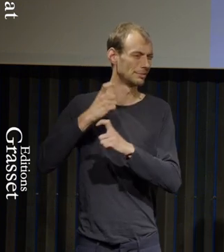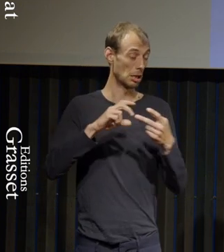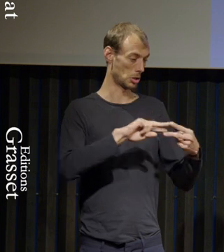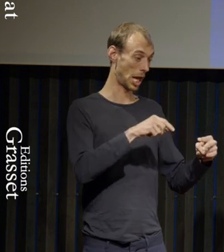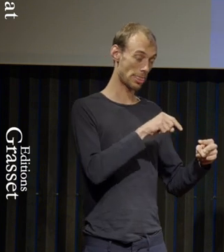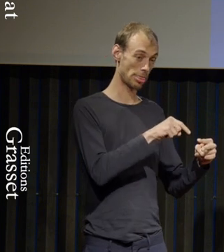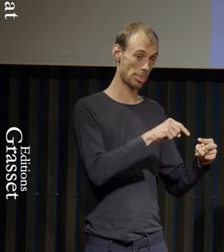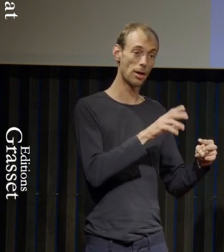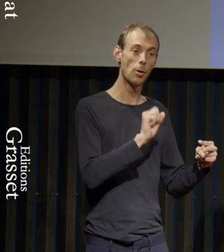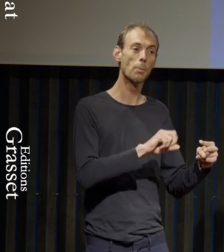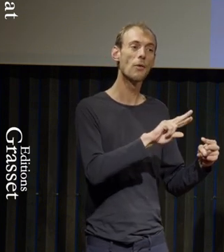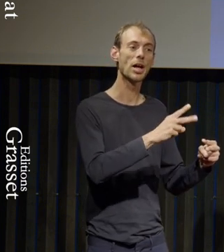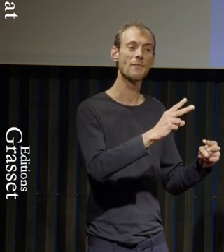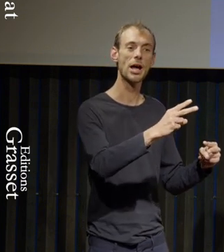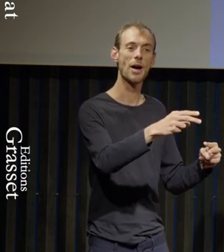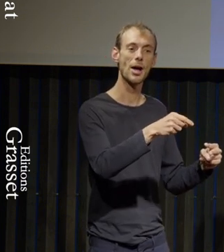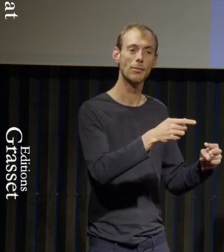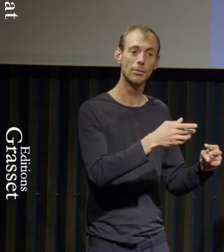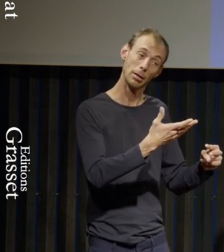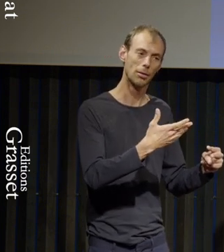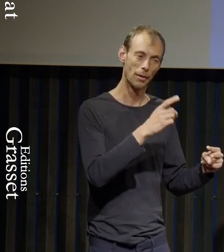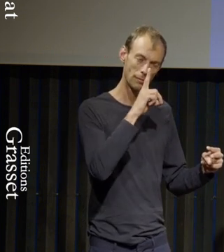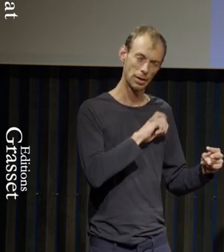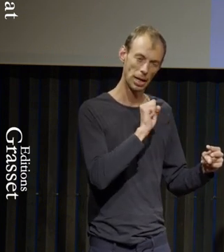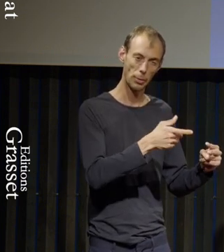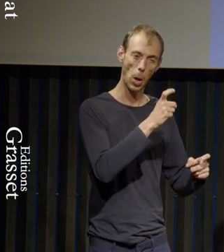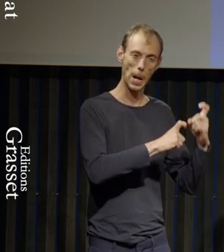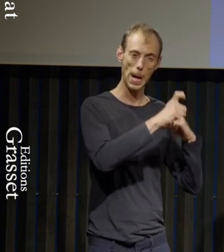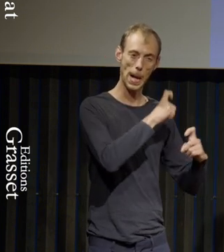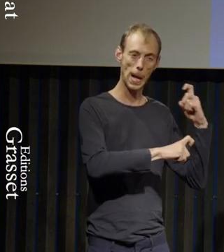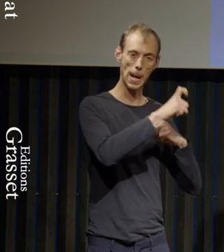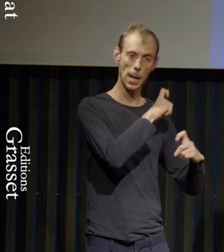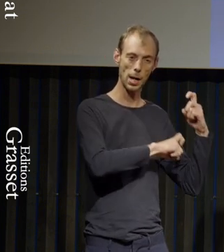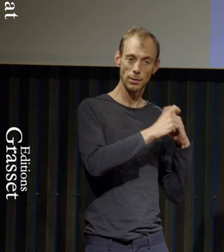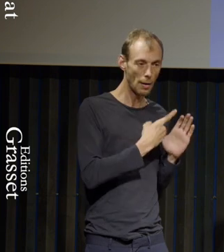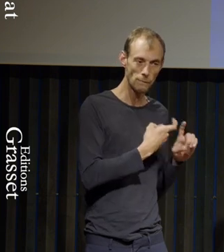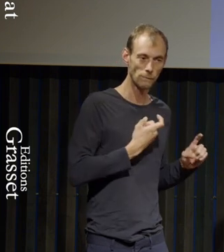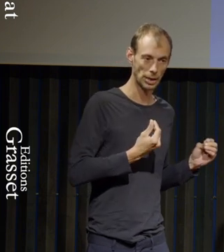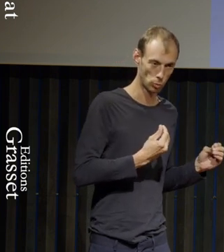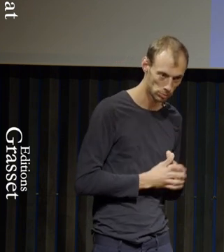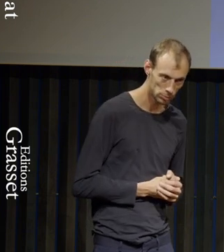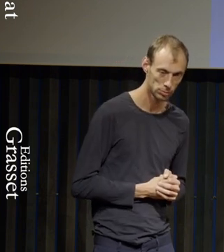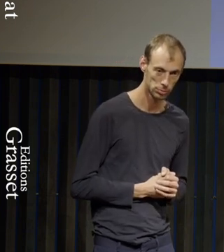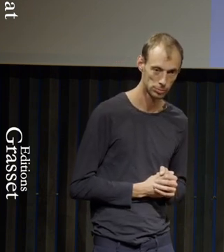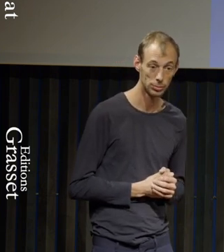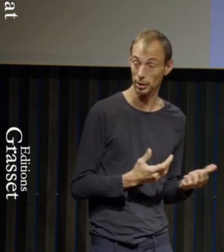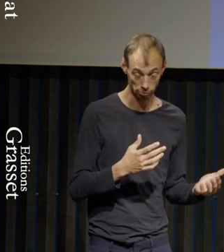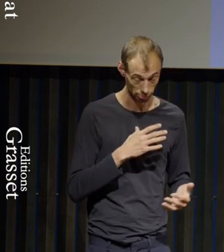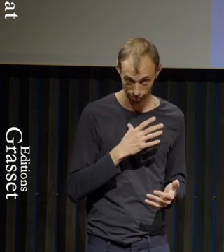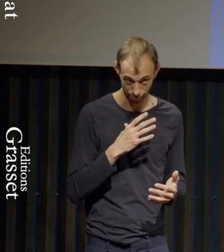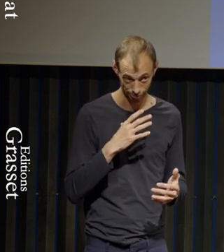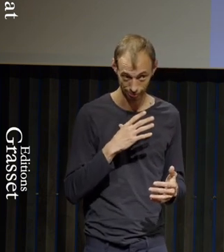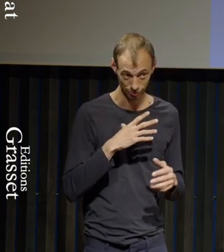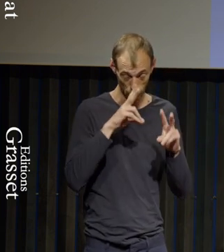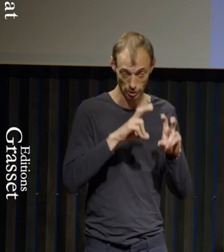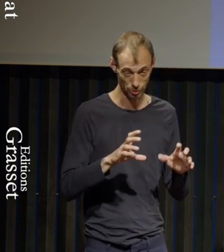nous exposent à devenir malades et de voir d'où ils viennent. Et là, il existe aussi des travaux fascinants qui nous